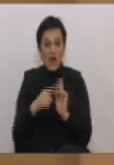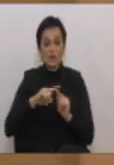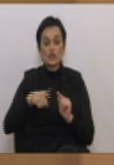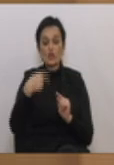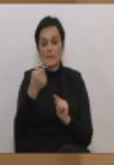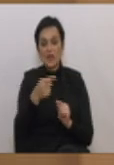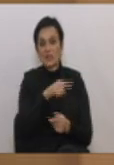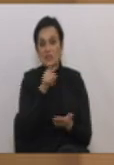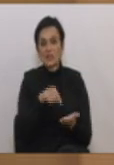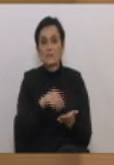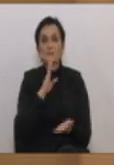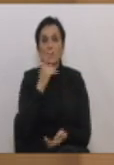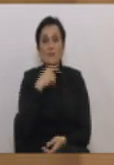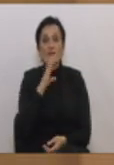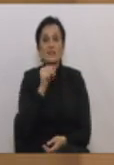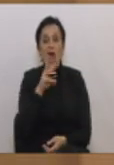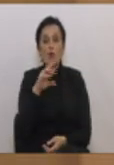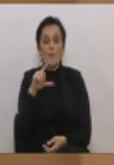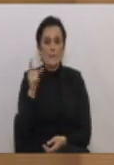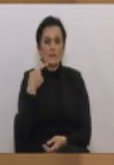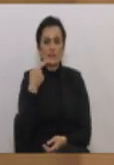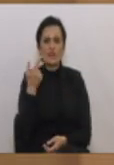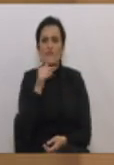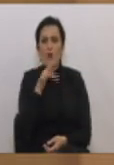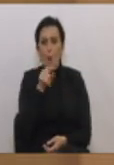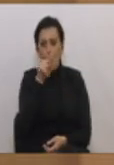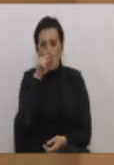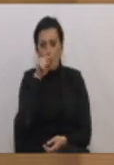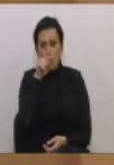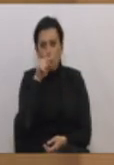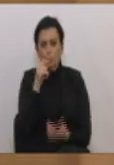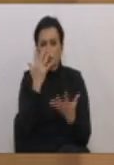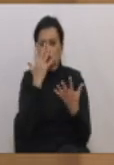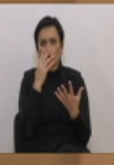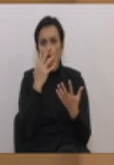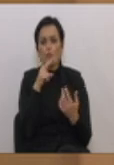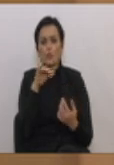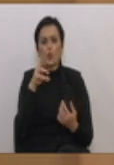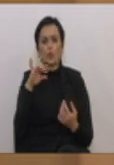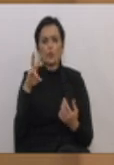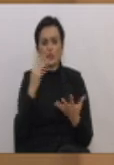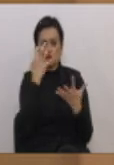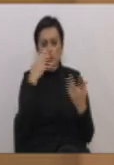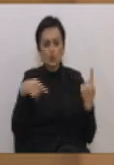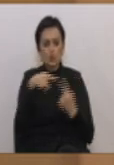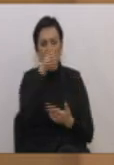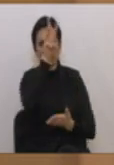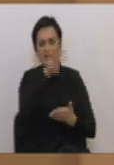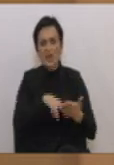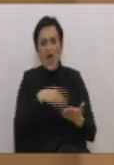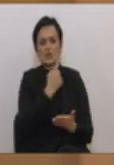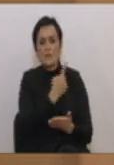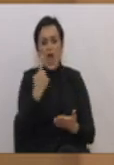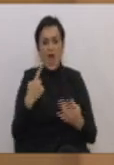საკითხი. გაბატონა სალომებს და თითქოს პუტინის სურათის სტრიალისათვის დააჯარიმეს ერთ-ერთი ტელევიზია,